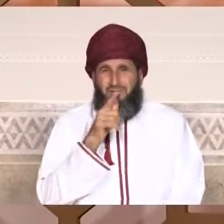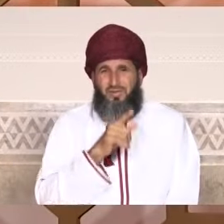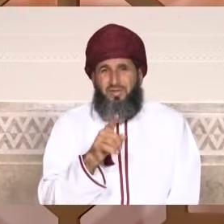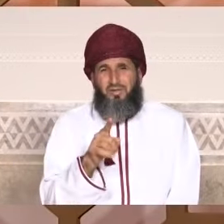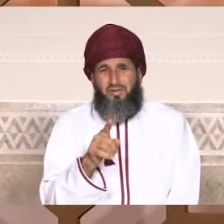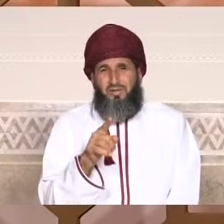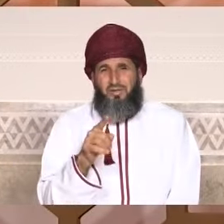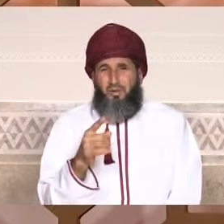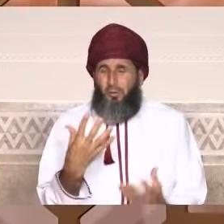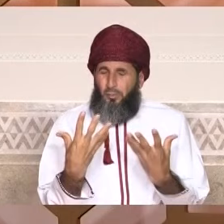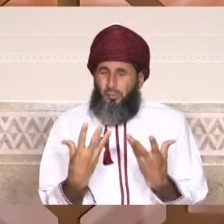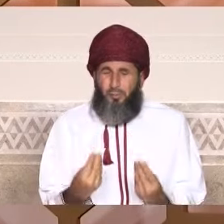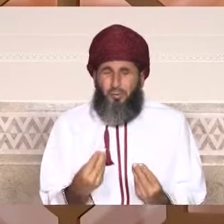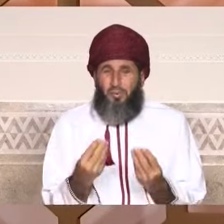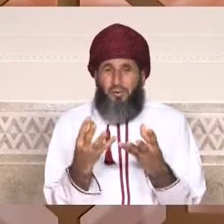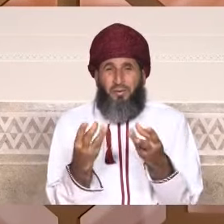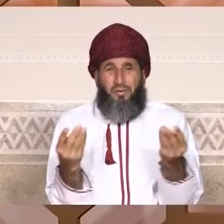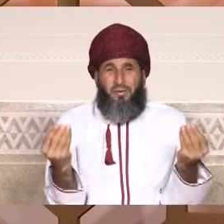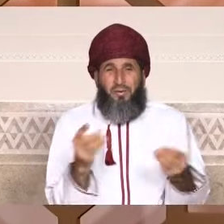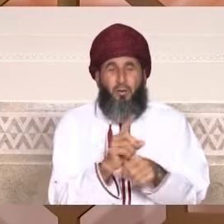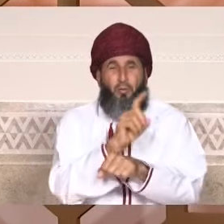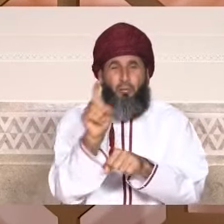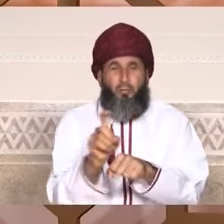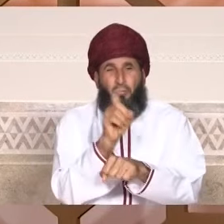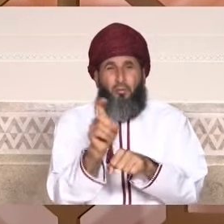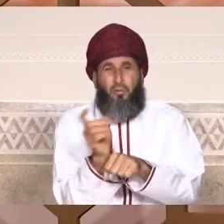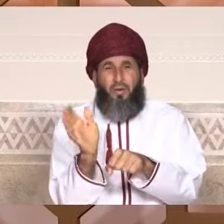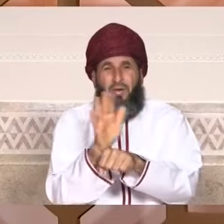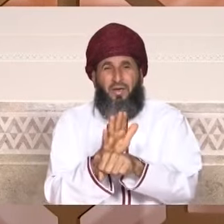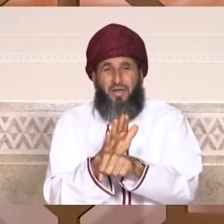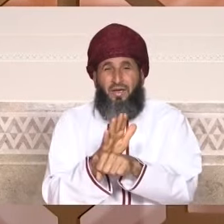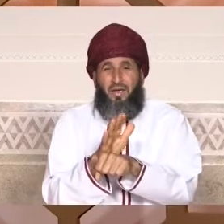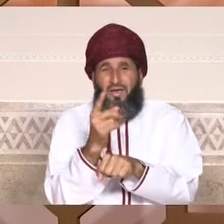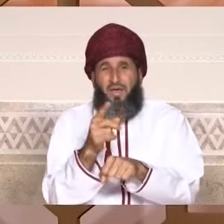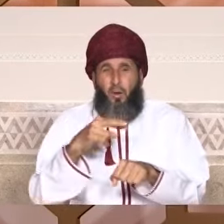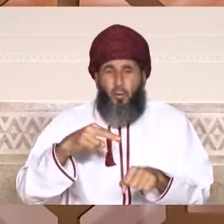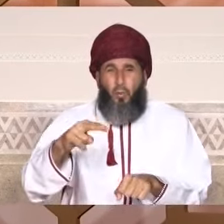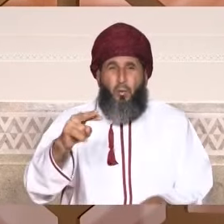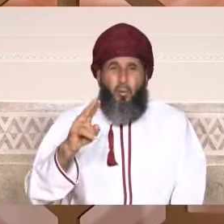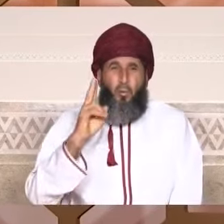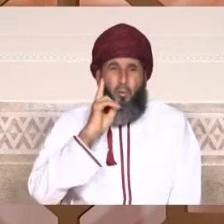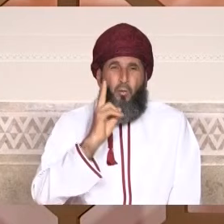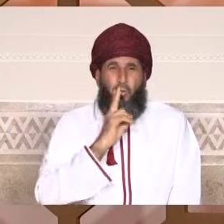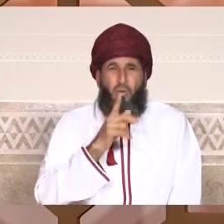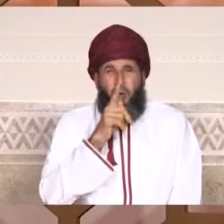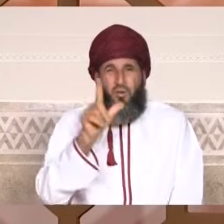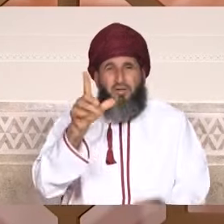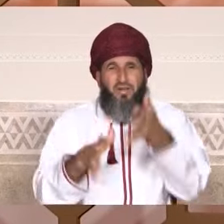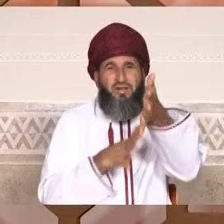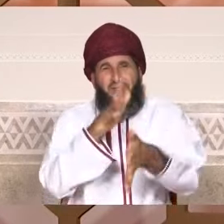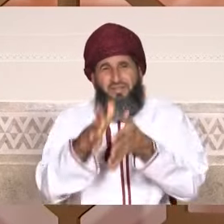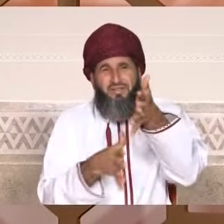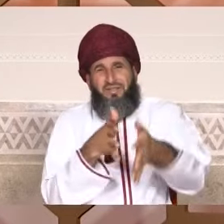والتي استمتعنا فيها بعدد كبير من الأسئلة التي وردت إلينا عن طريق إخوتنا من الذين يتحدثون بلغة